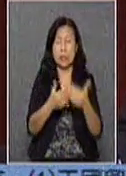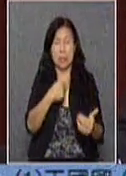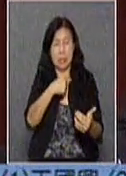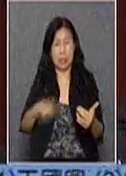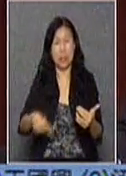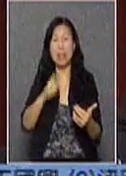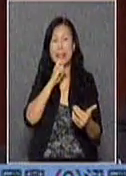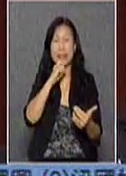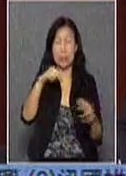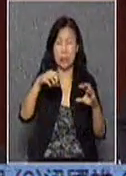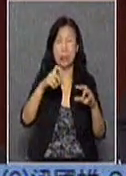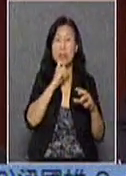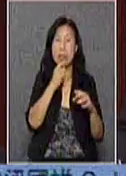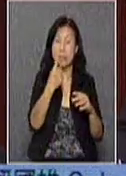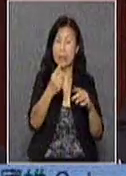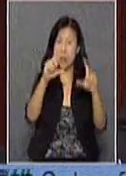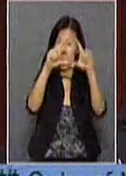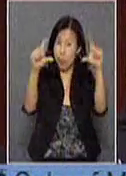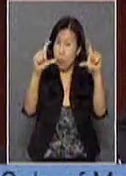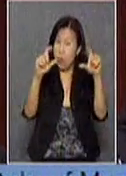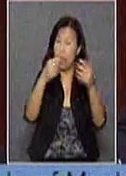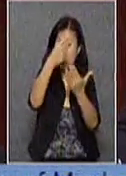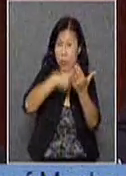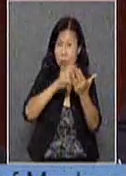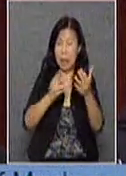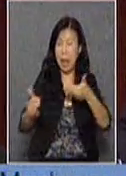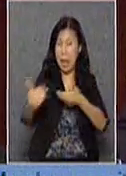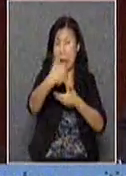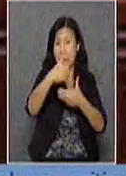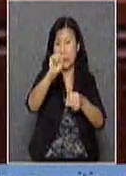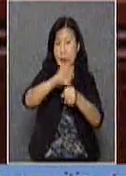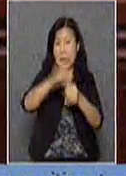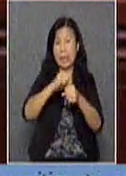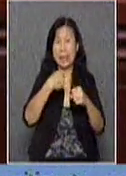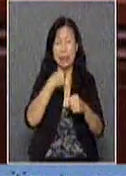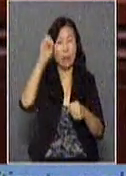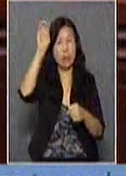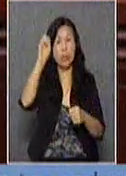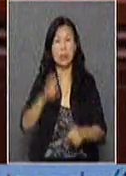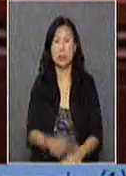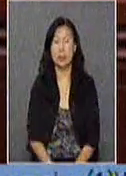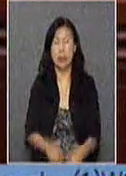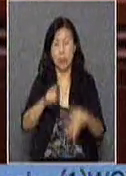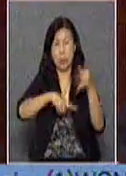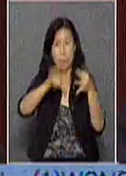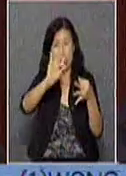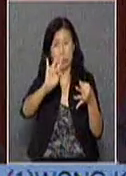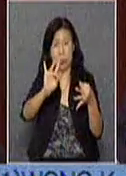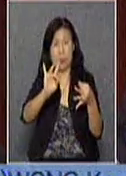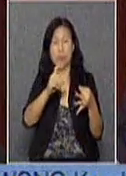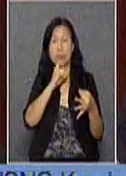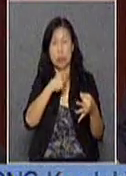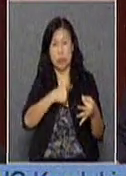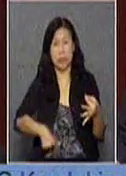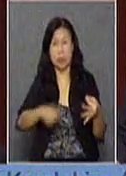繞某一個總目是否納入附表發表你意見。 主席， 我相信張議員你剛才對海事